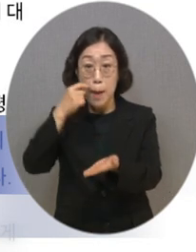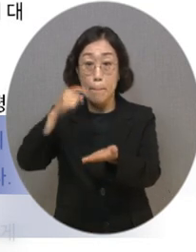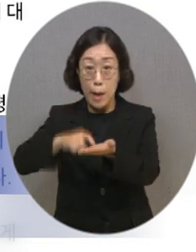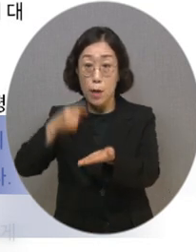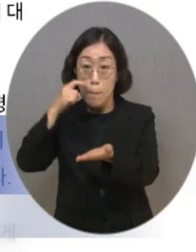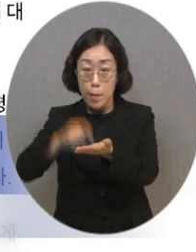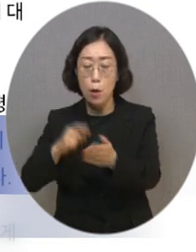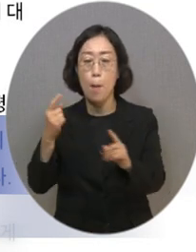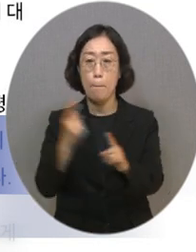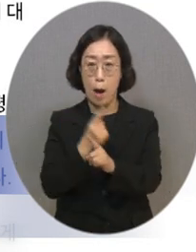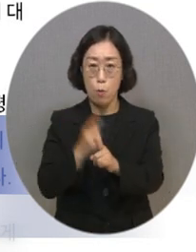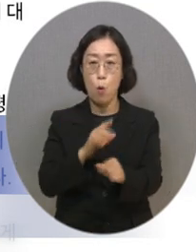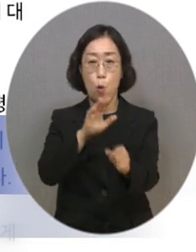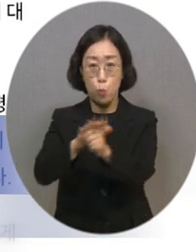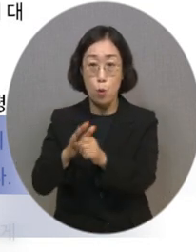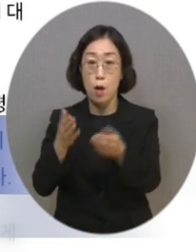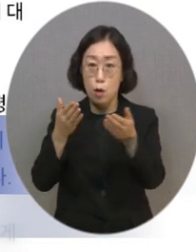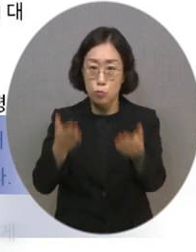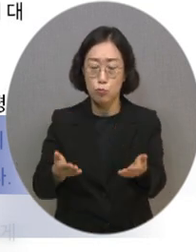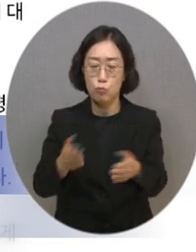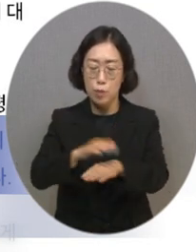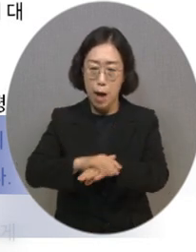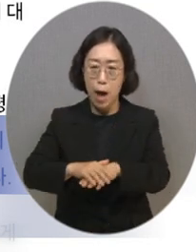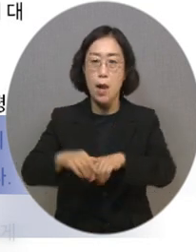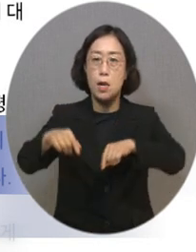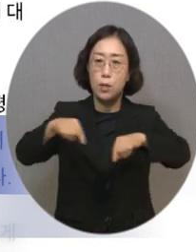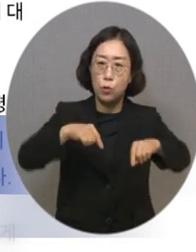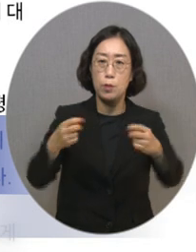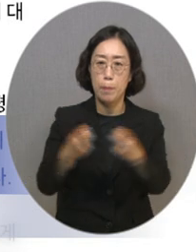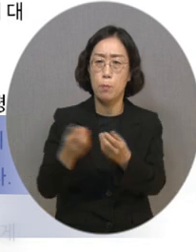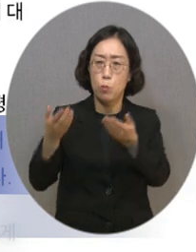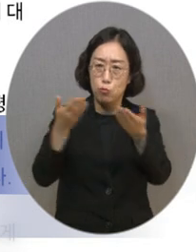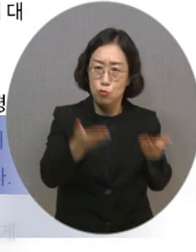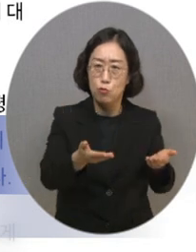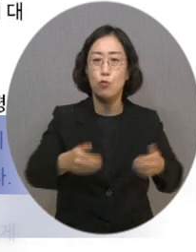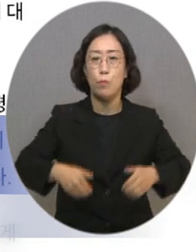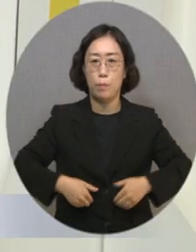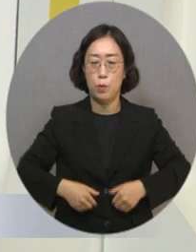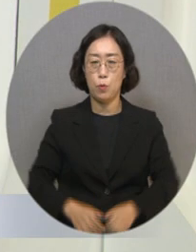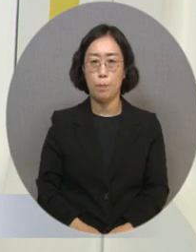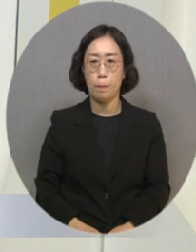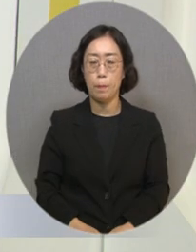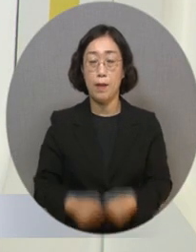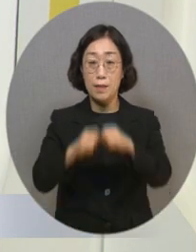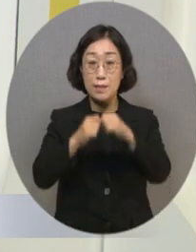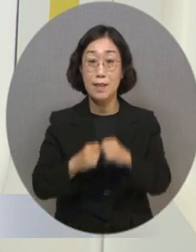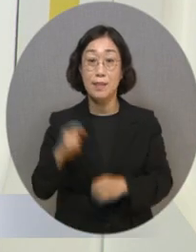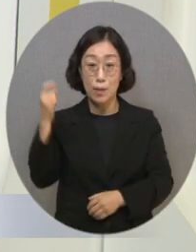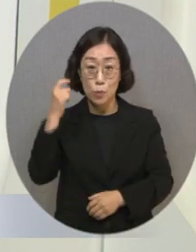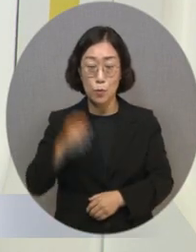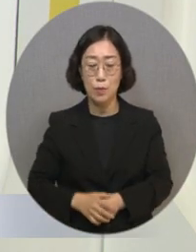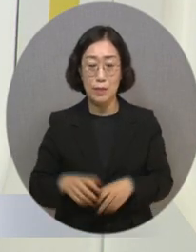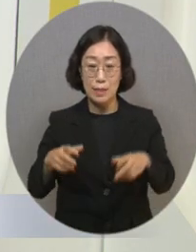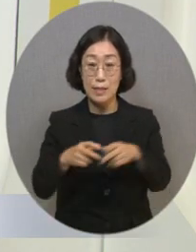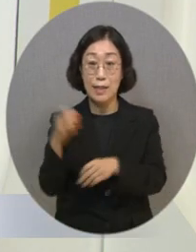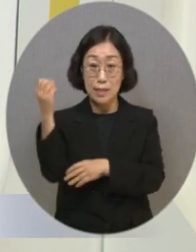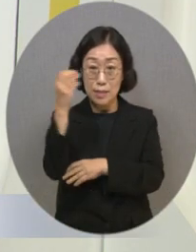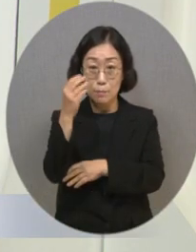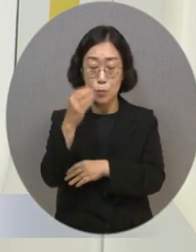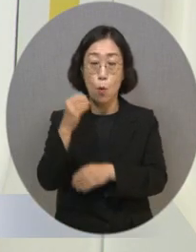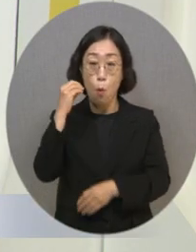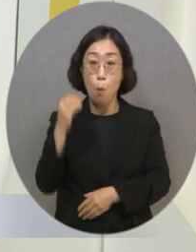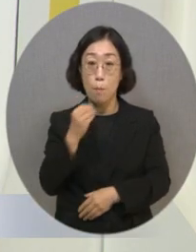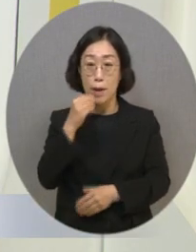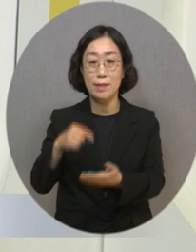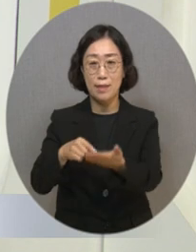보완해 나갈 수 있는 적극적인 정책 추진이 필요해 보입니다 더 자세한 뉴스는 장애인 신문과 웰페어 뉴스